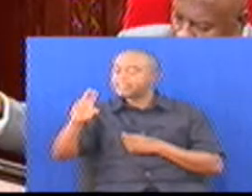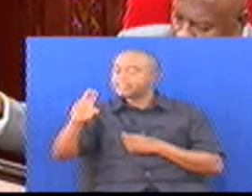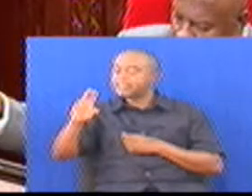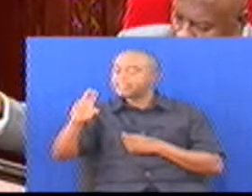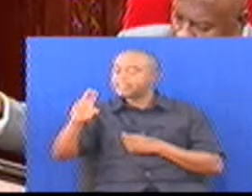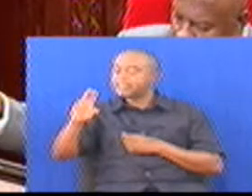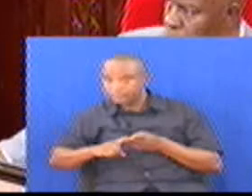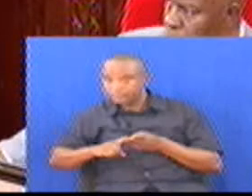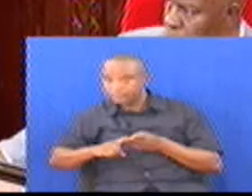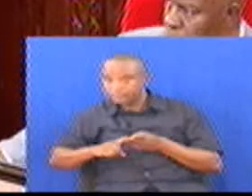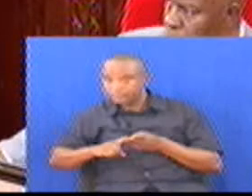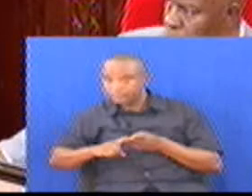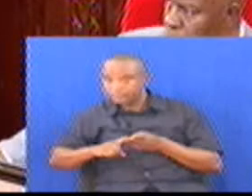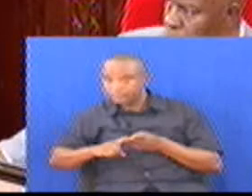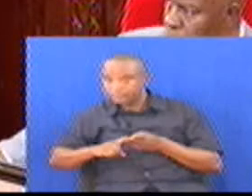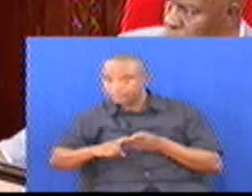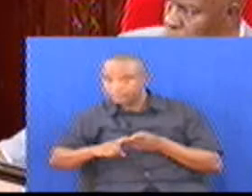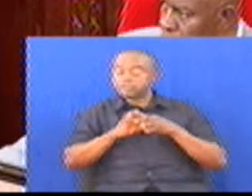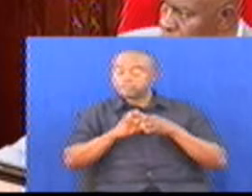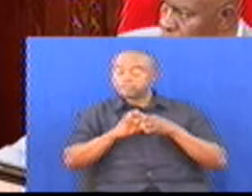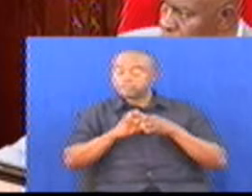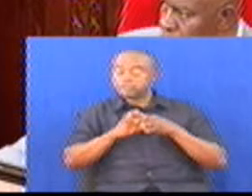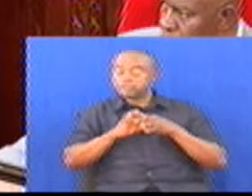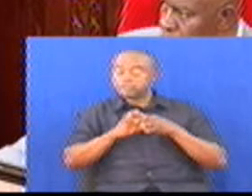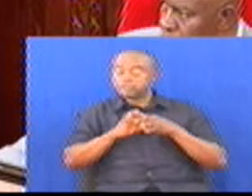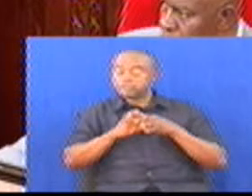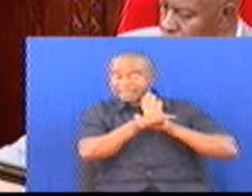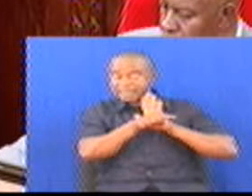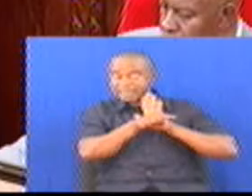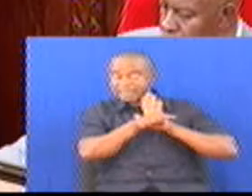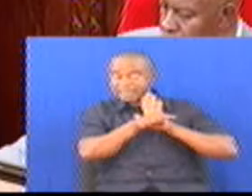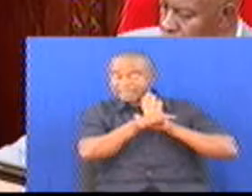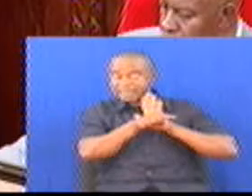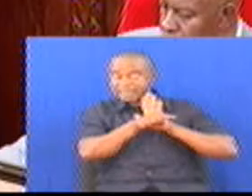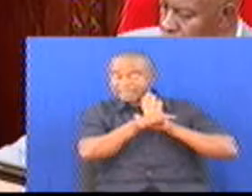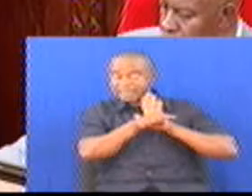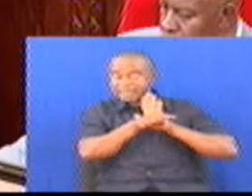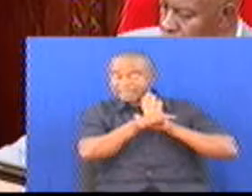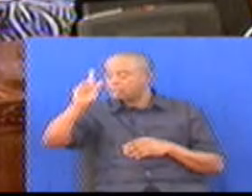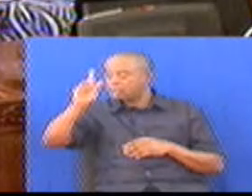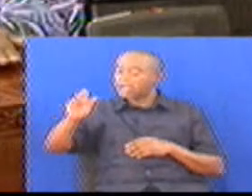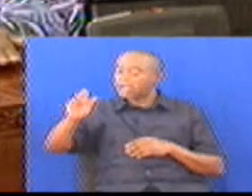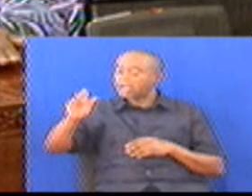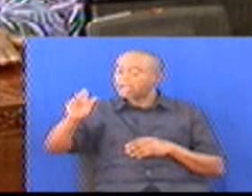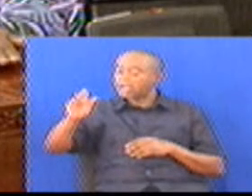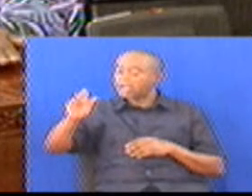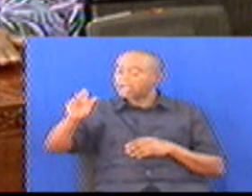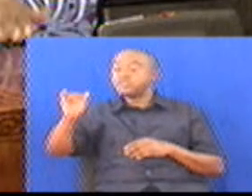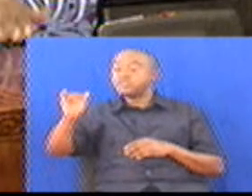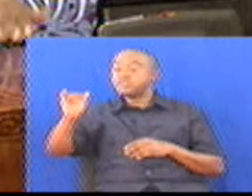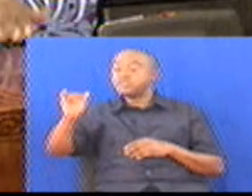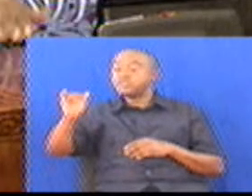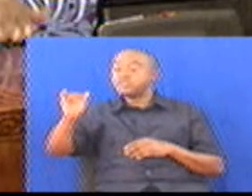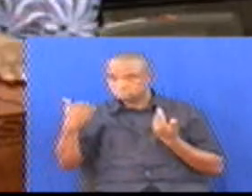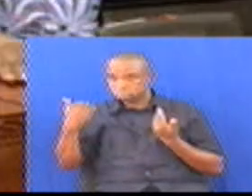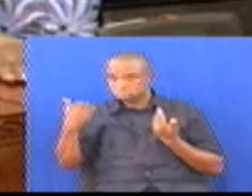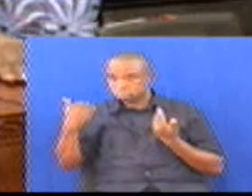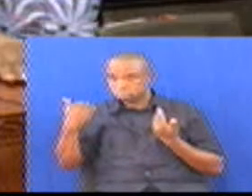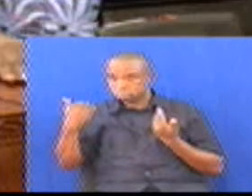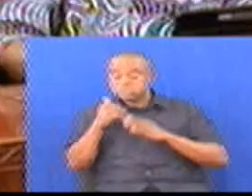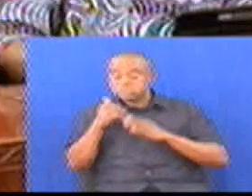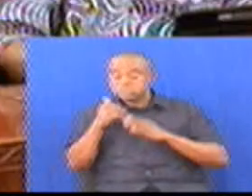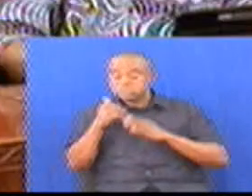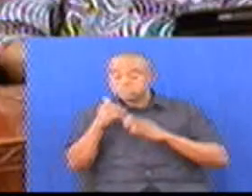Mambo ya Nje na Ushirikiano wa Afrika Mashariki Profesa Palamagamba Kabudi, Mheshimiwa